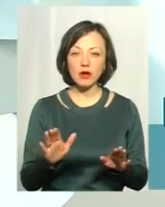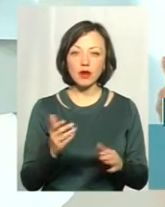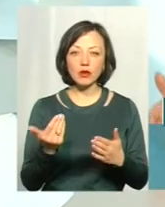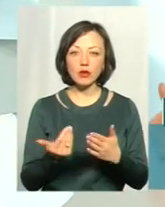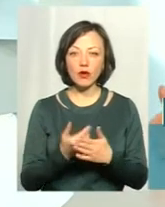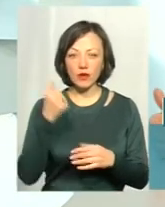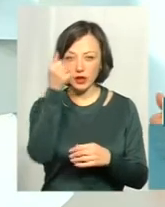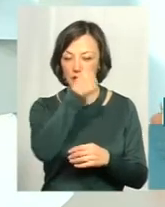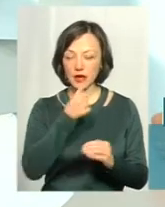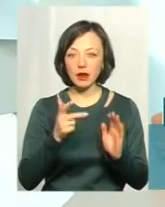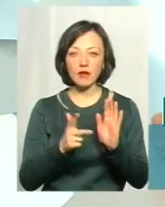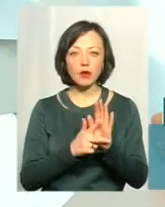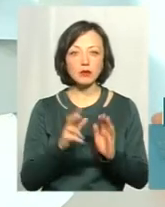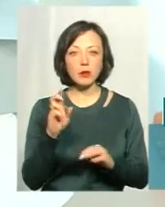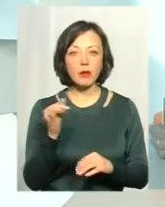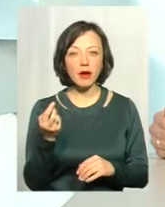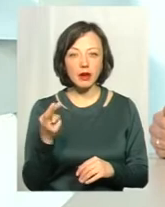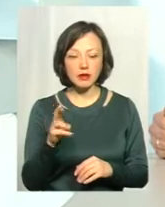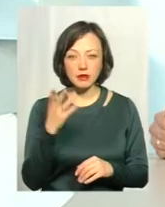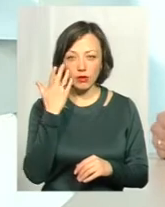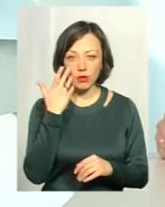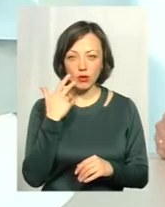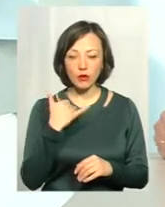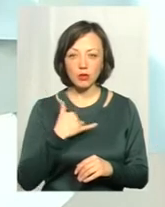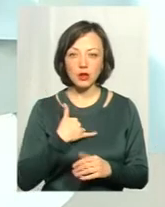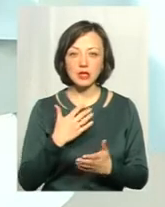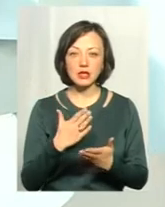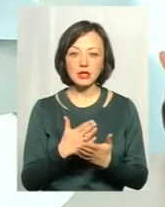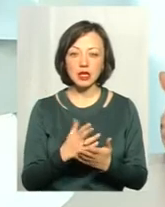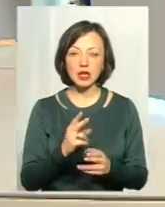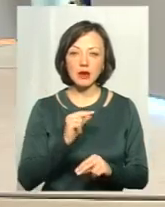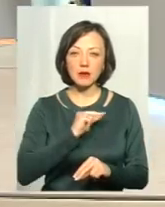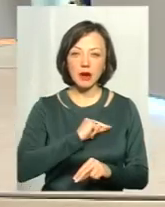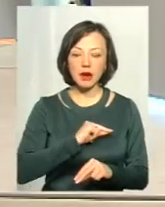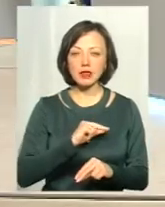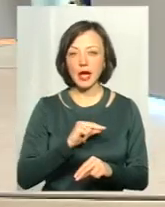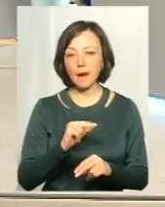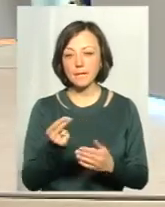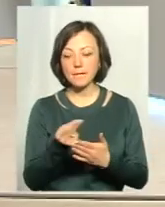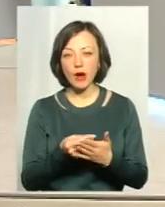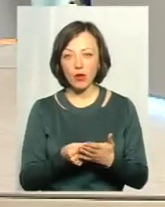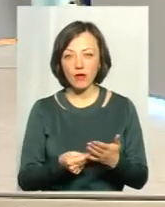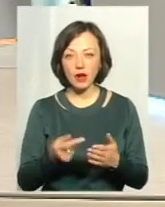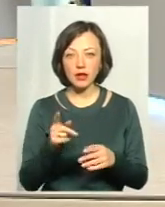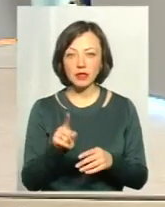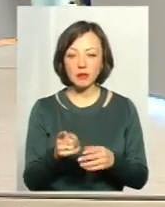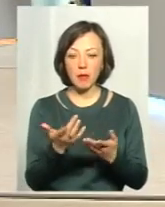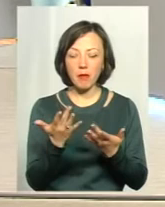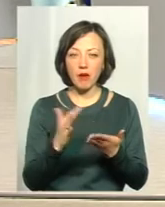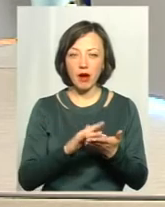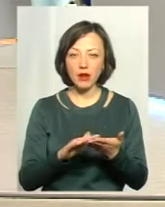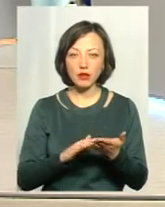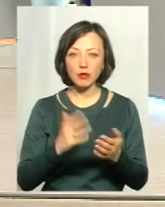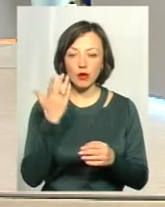Новий рік, і 8 березня. І вони, коли в нас є і праця, і малювання, ми коли малюємо тими пальчиками,